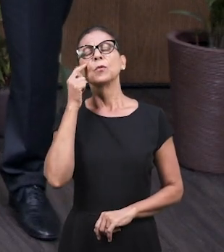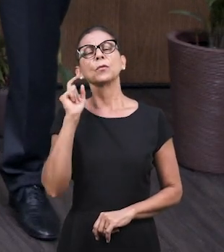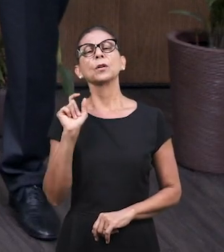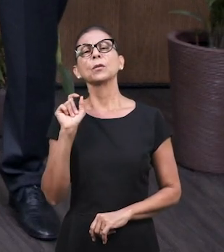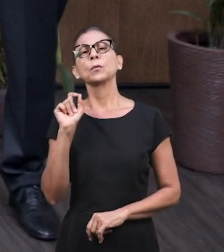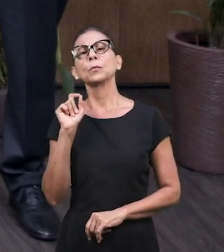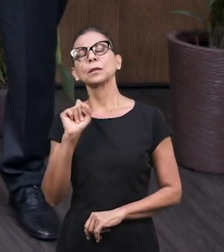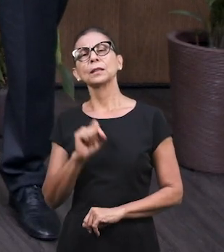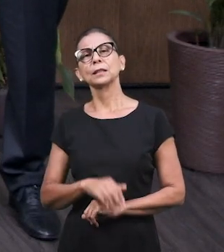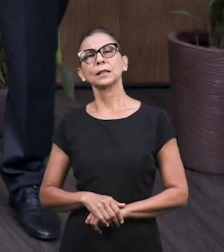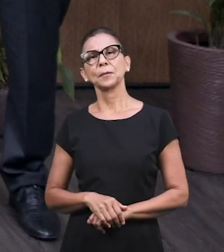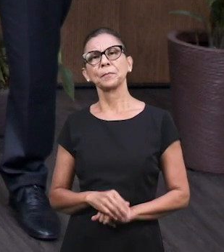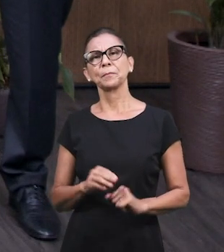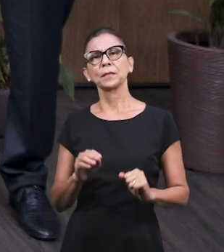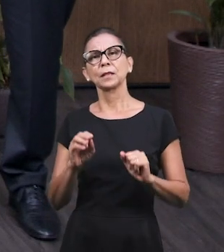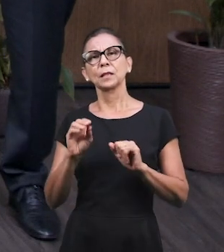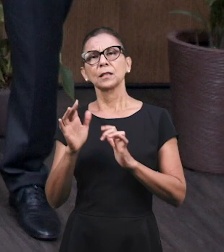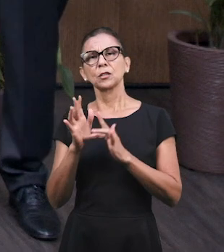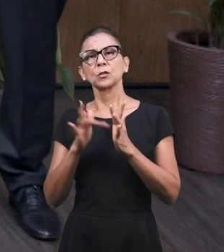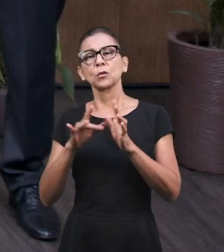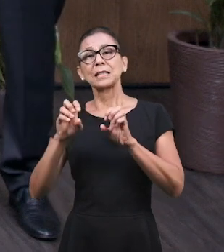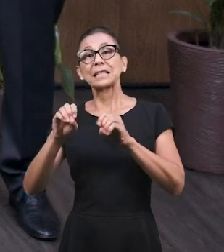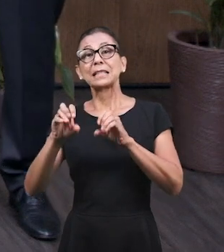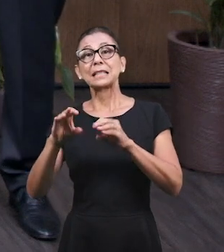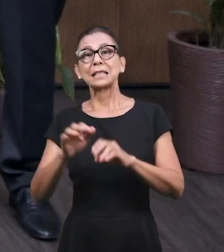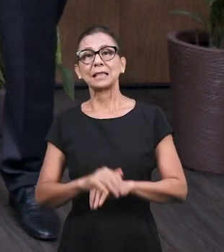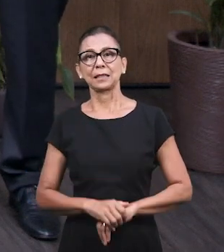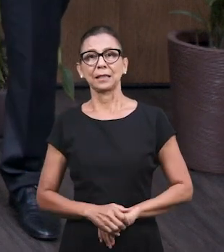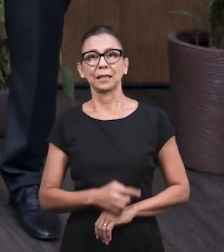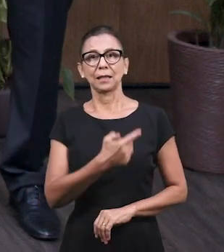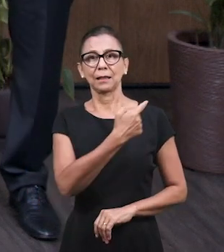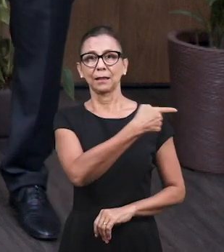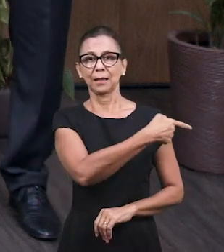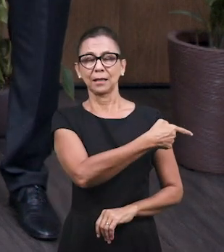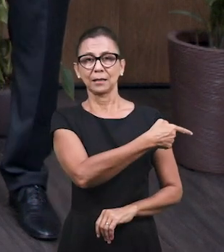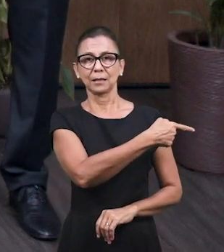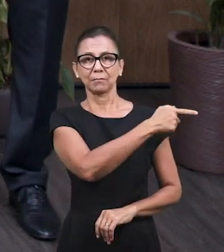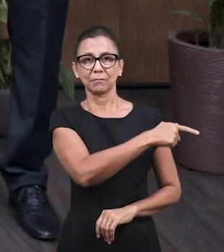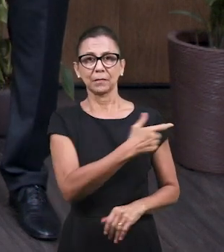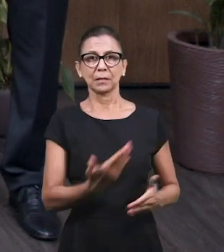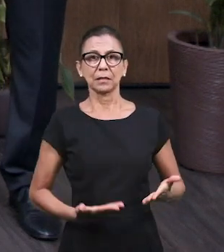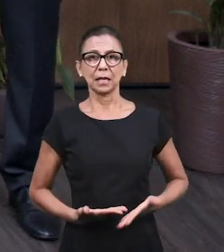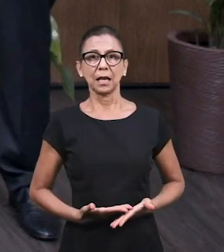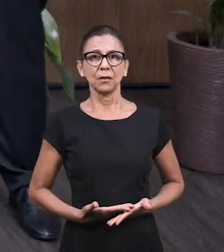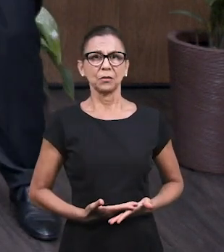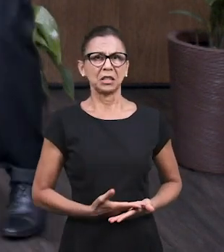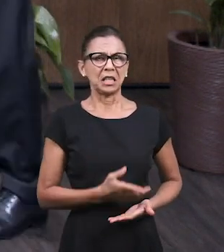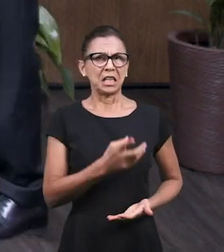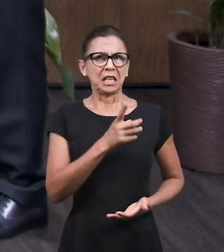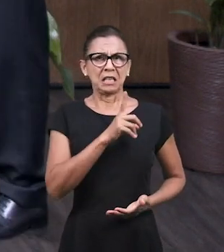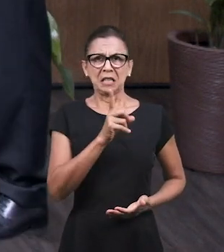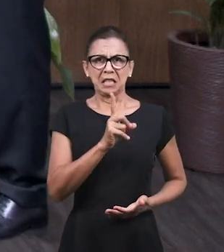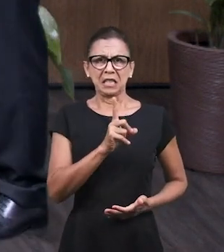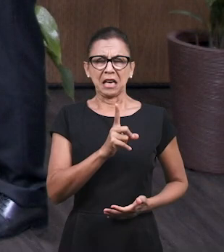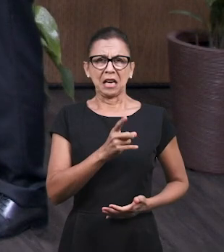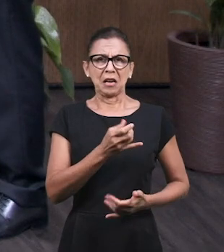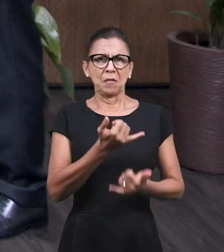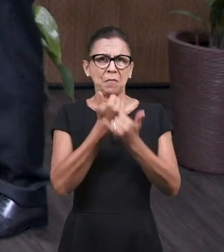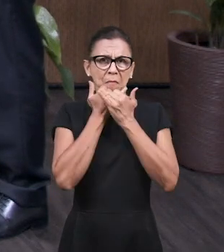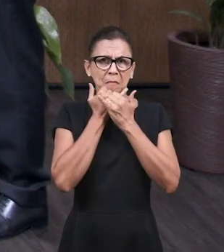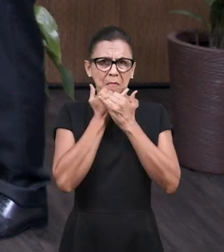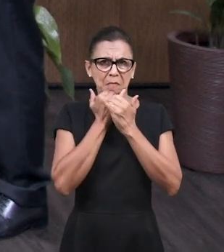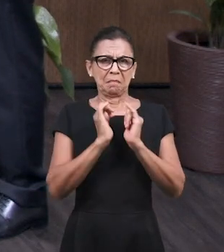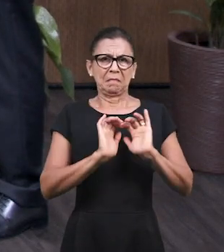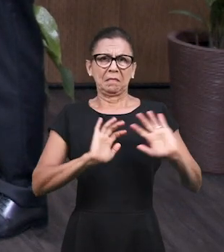Amen. Maintenant, ce que Jésus dit sur ce serviteur qui ne pardonne pas?